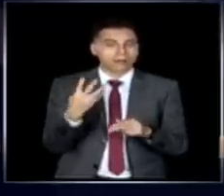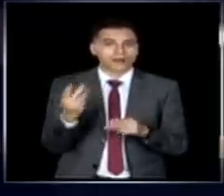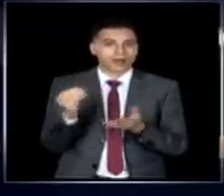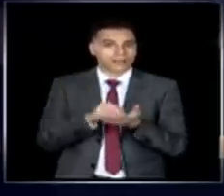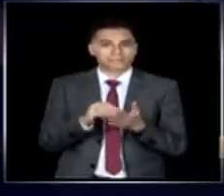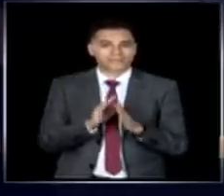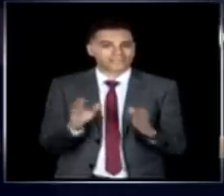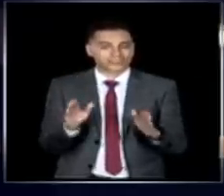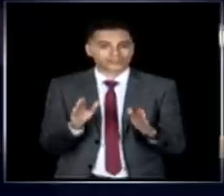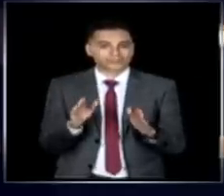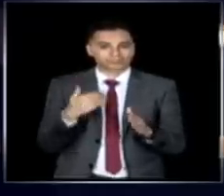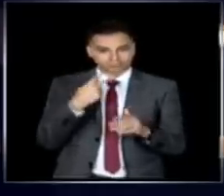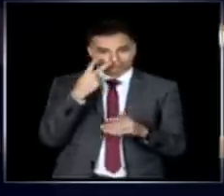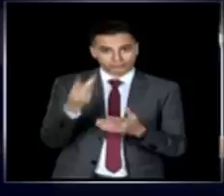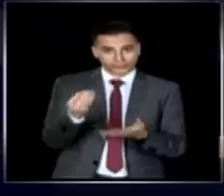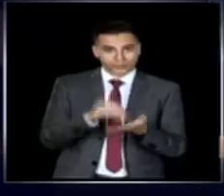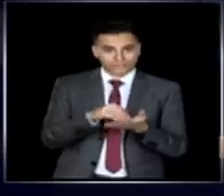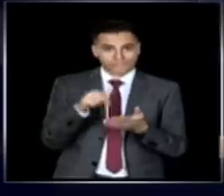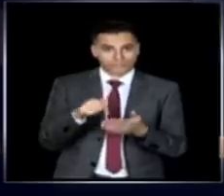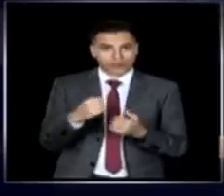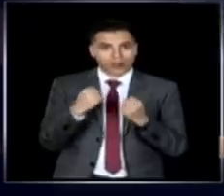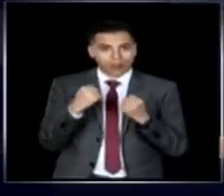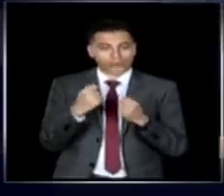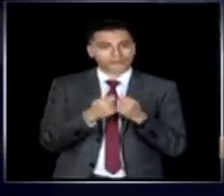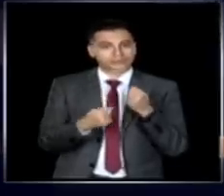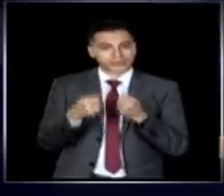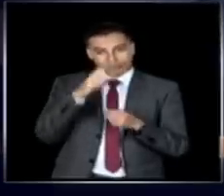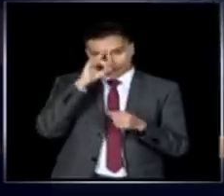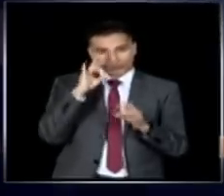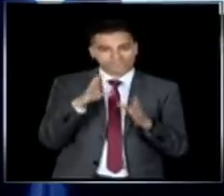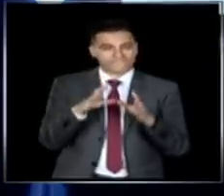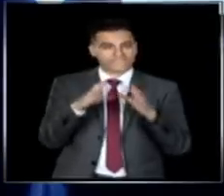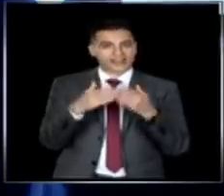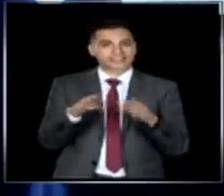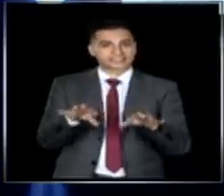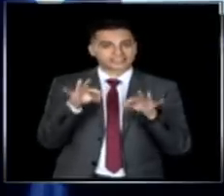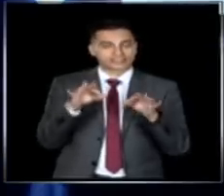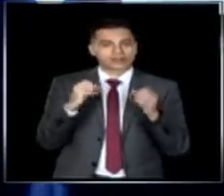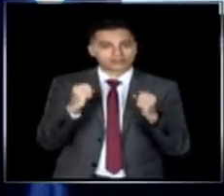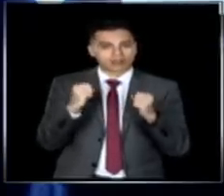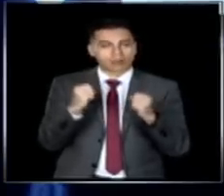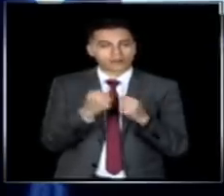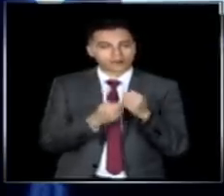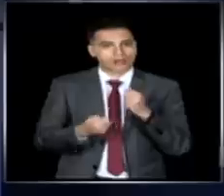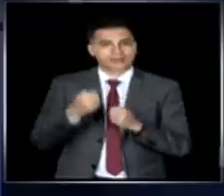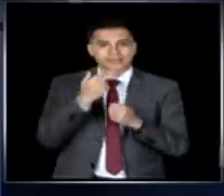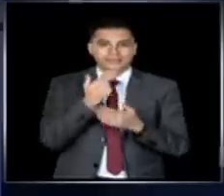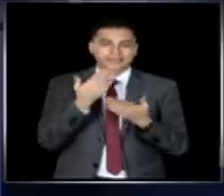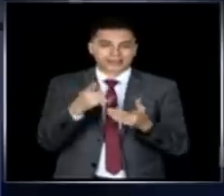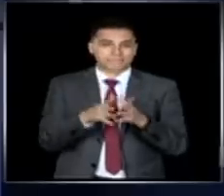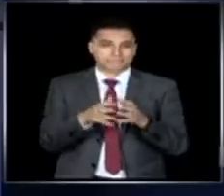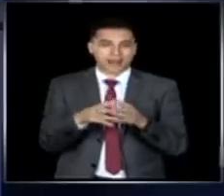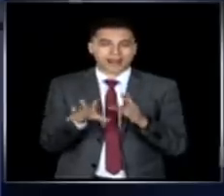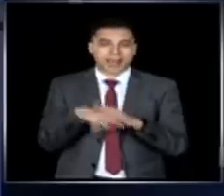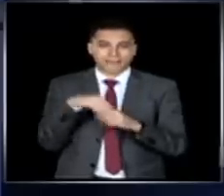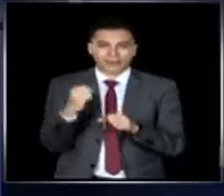عدتوش تصفيات. فيعني بالعكس انتوا راجعين بقوه، فريق جديد بس فريق قوي ان شاء الله، وده معناه ان انتوا